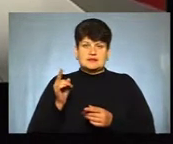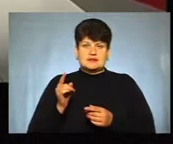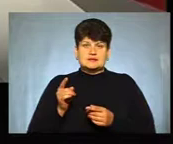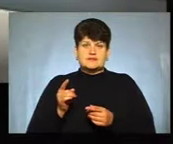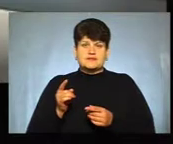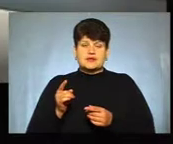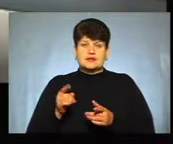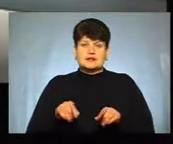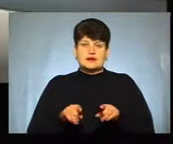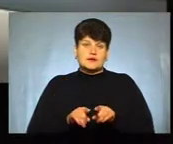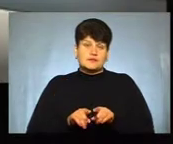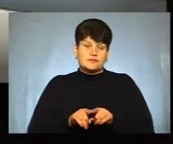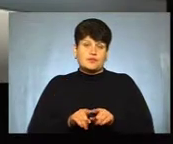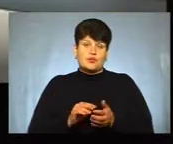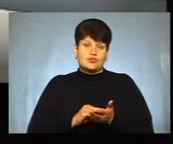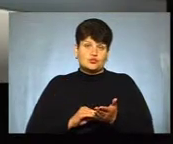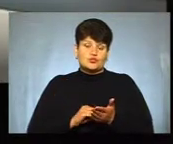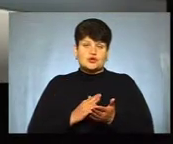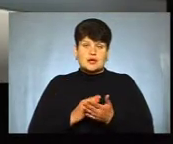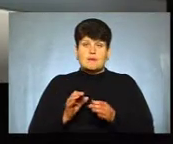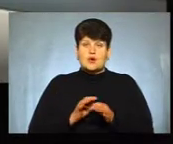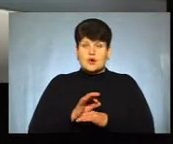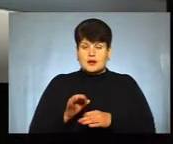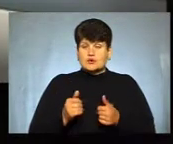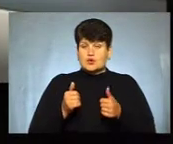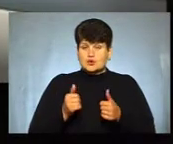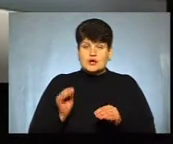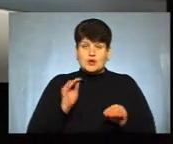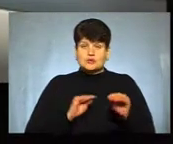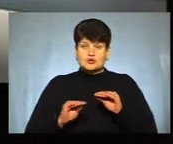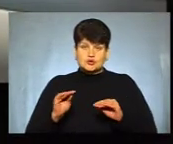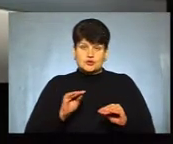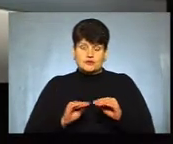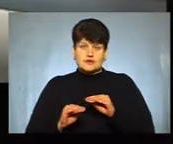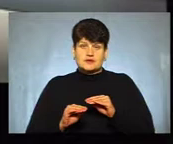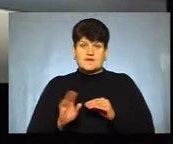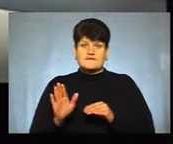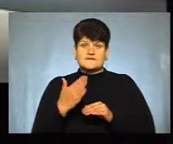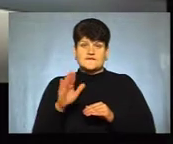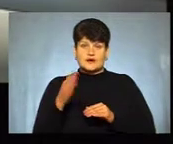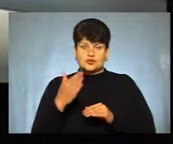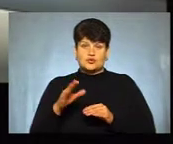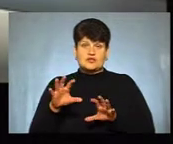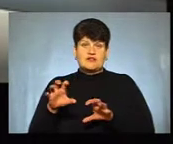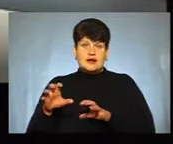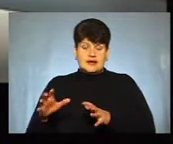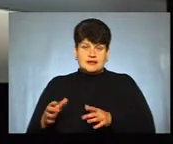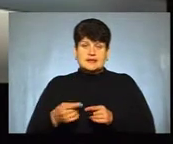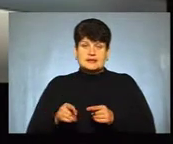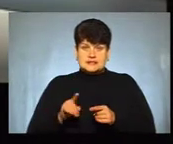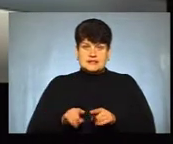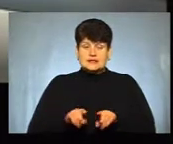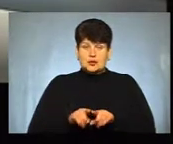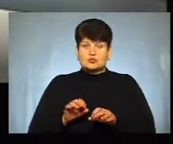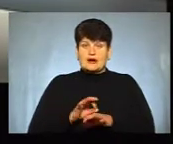споруд. Повторюся, що ж є в нас проєкт дуже хороший для облаштування локацій для вигулу тварин, для вигулу собак. Відповідно, це теж такий проєкт,